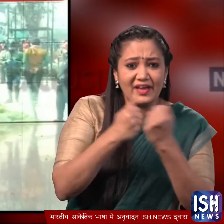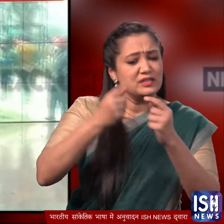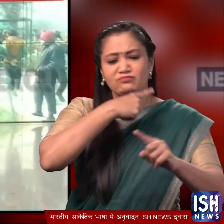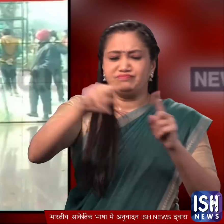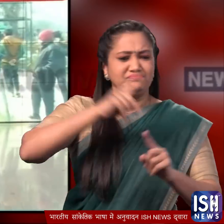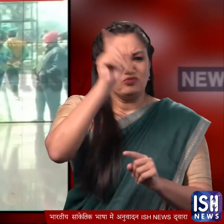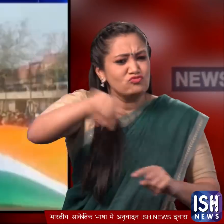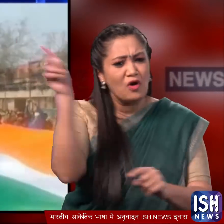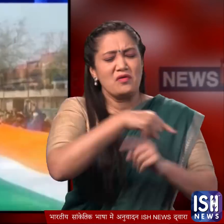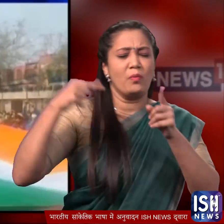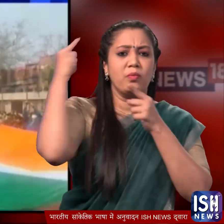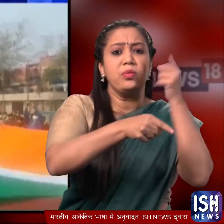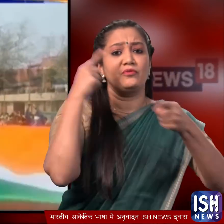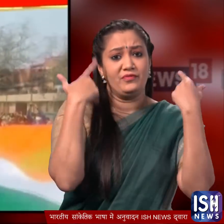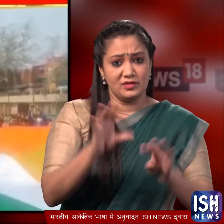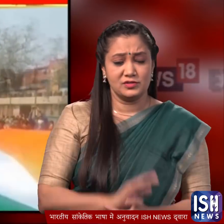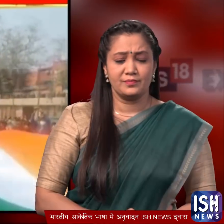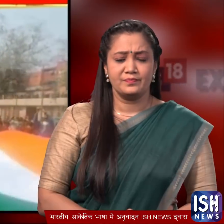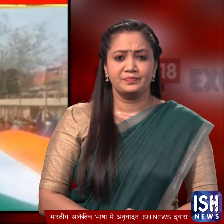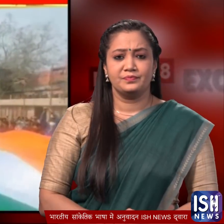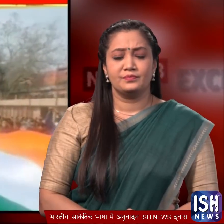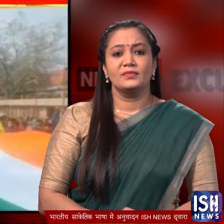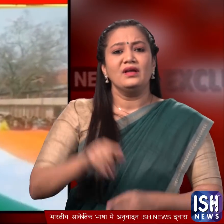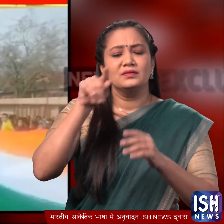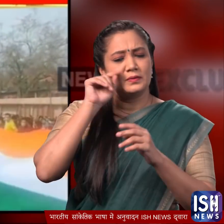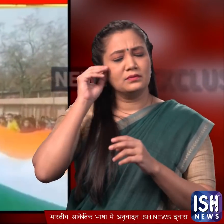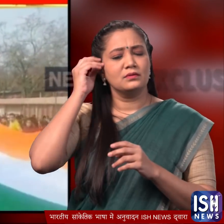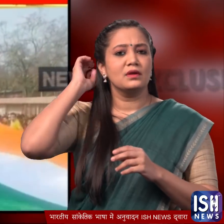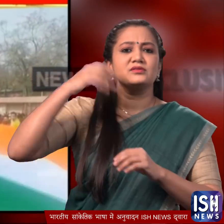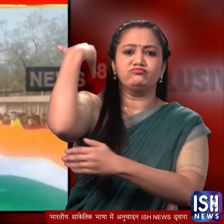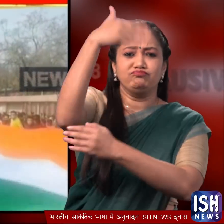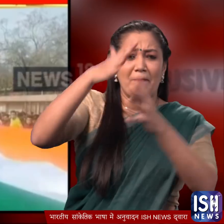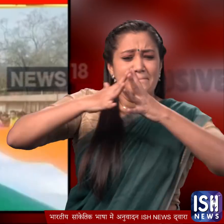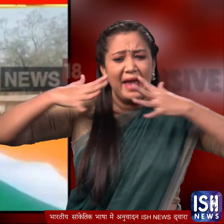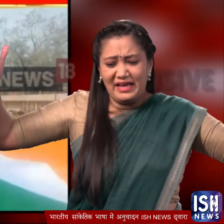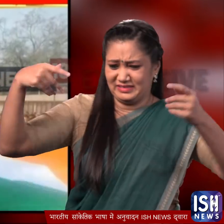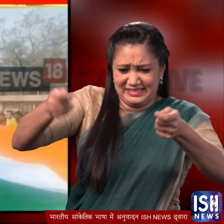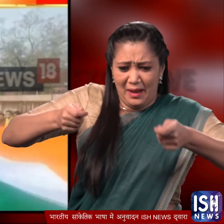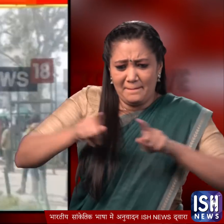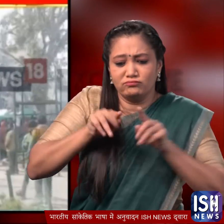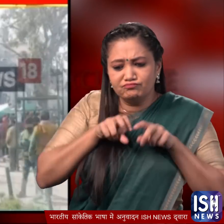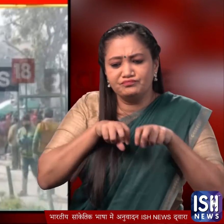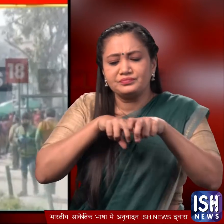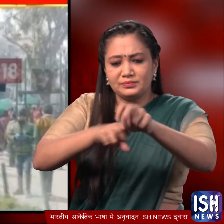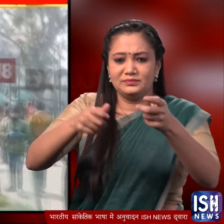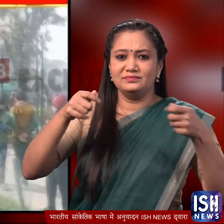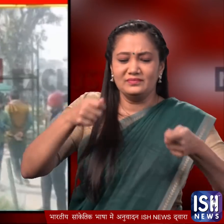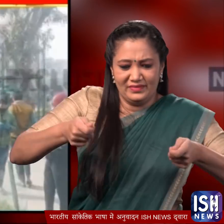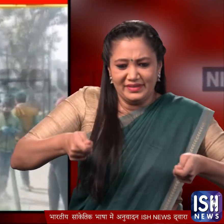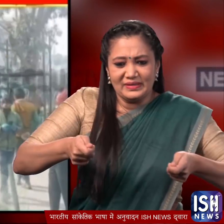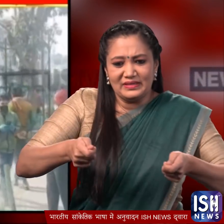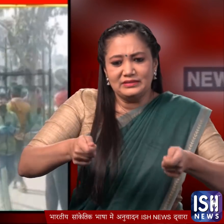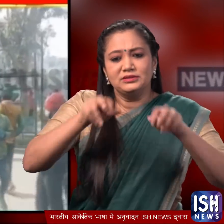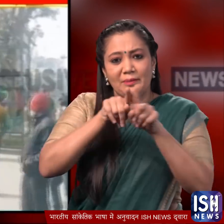हिंसा का विरोध किया और अपनी नाराजगी जताने के लिए एक विशाल तिरंगे के साथ सड़कों पर उतर आए। वो सभी तिरंगे